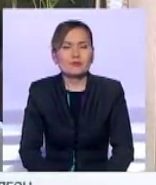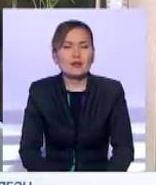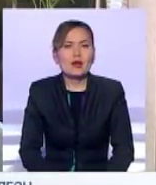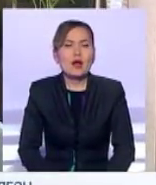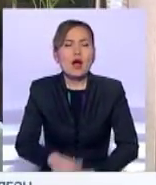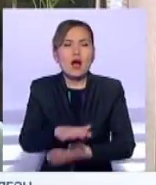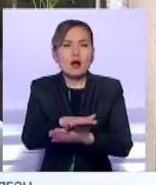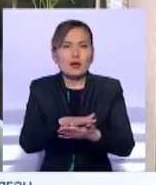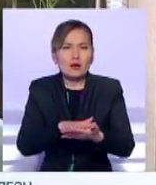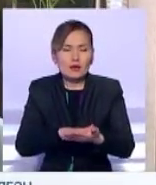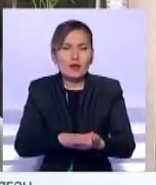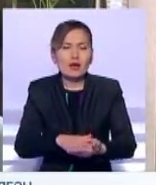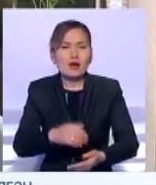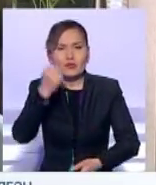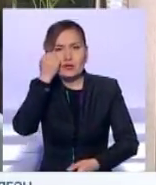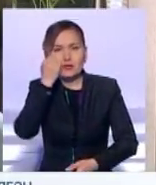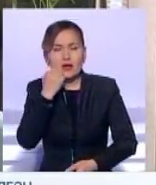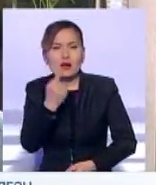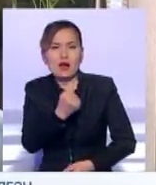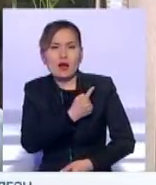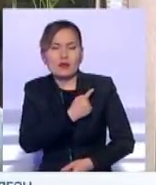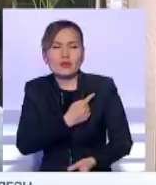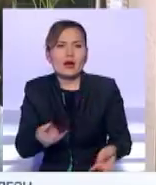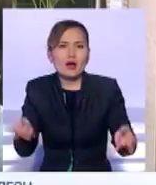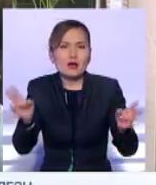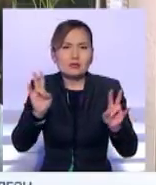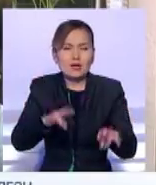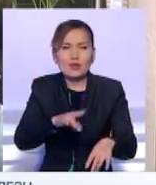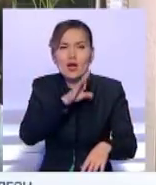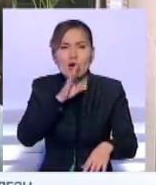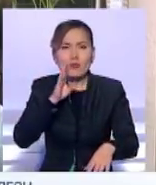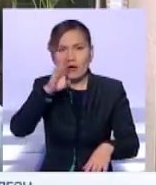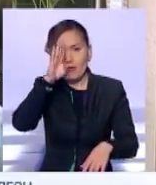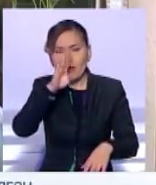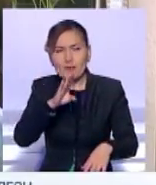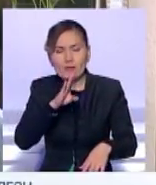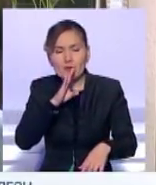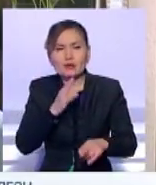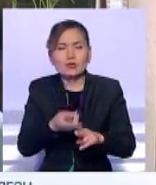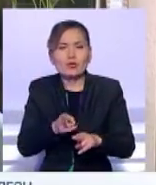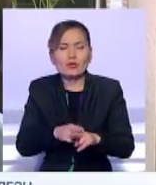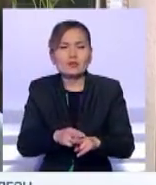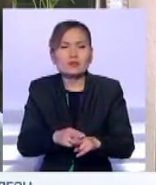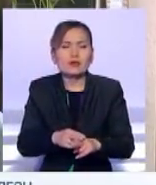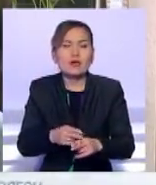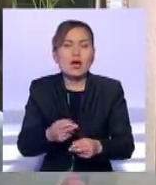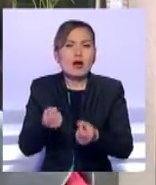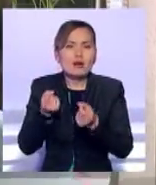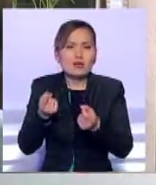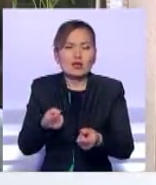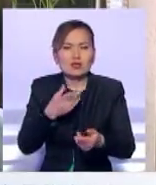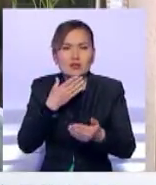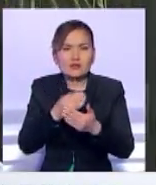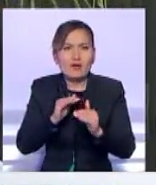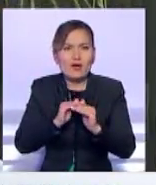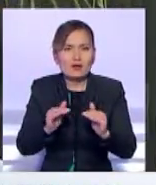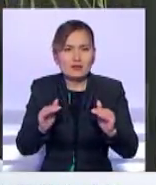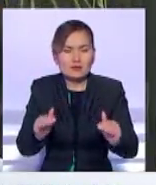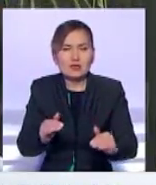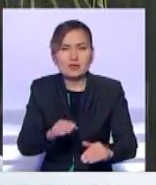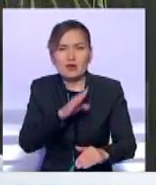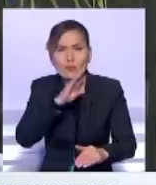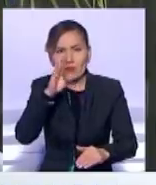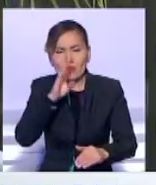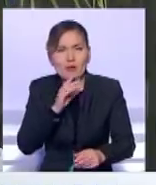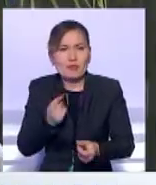Қарғары қарияның өмірі қалай болады? Өткені шешесі немесе әкесін үйде артық адам деп ойлайтын тас жүрек бала өзі заңға қарсы әрекет етуі де мүмкін. Бұл